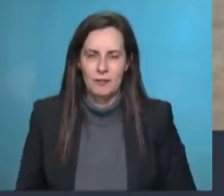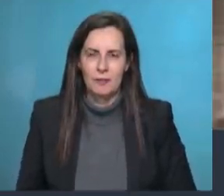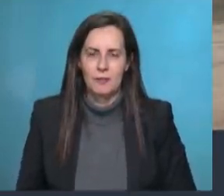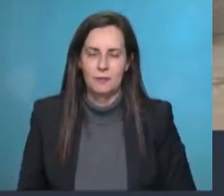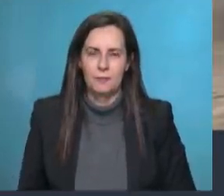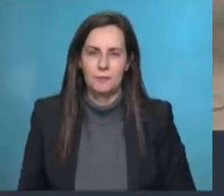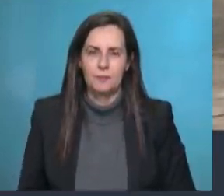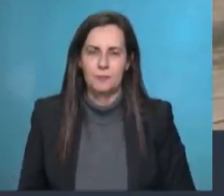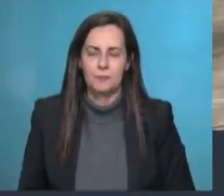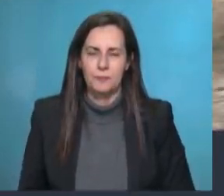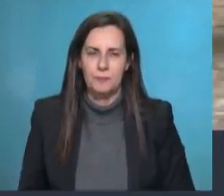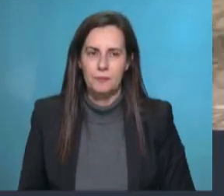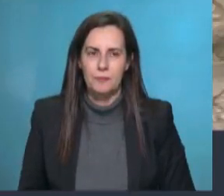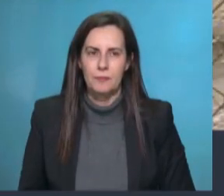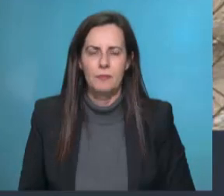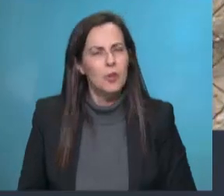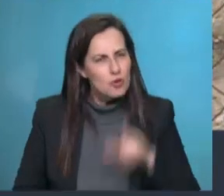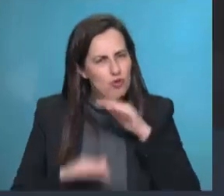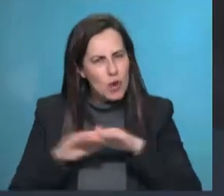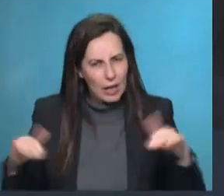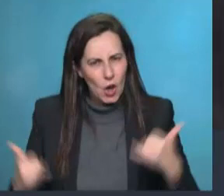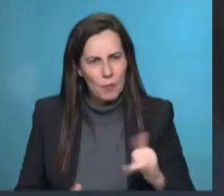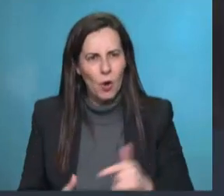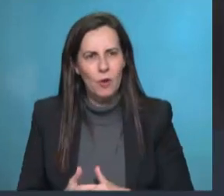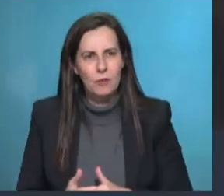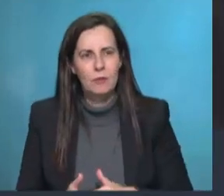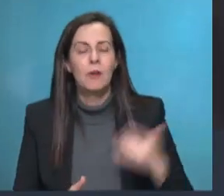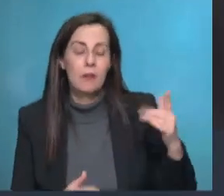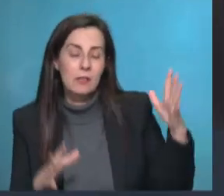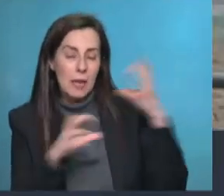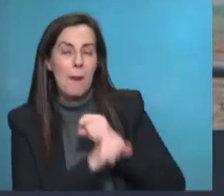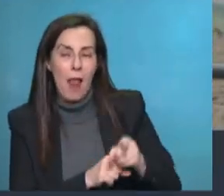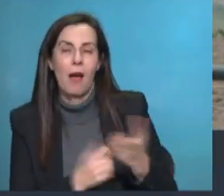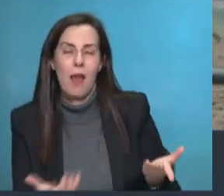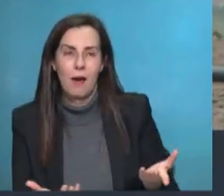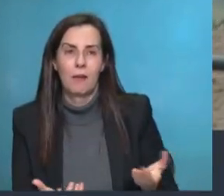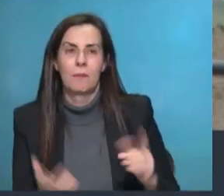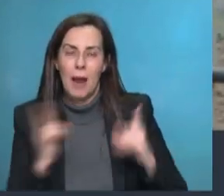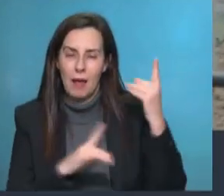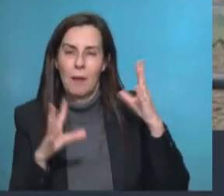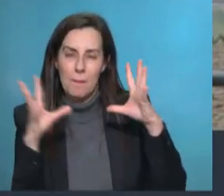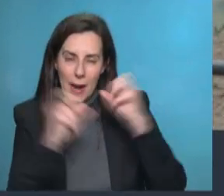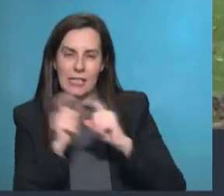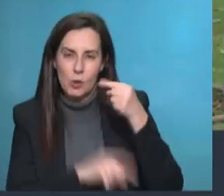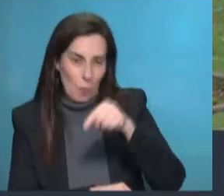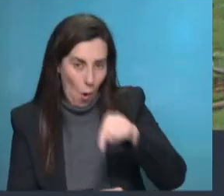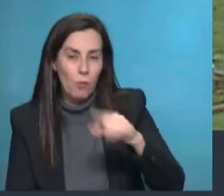סדרות טוב שקט היום נכון היו את החוליות לילה הלה כ מתרחש פה נכון כן